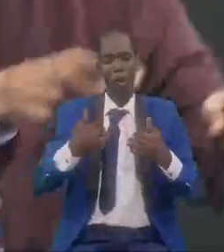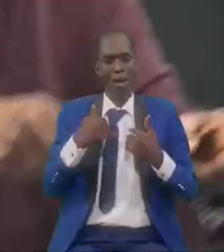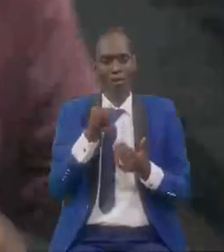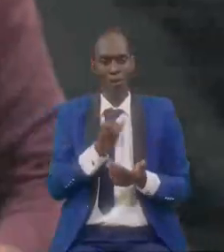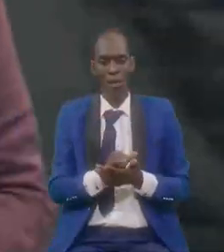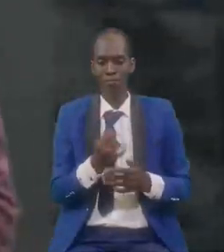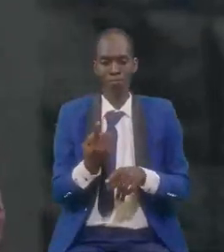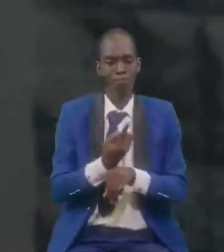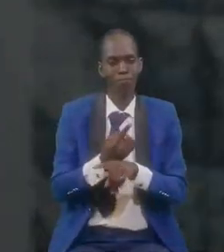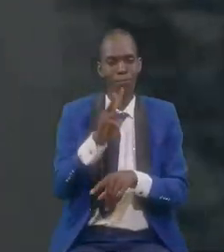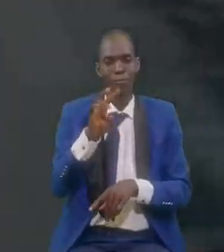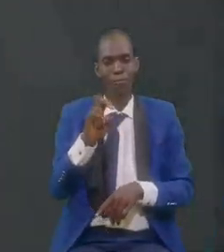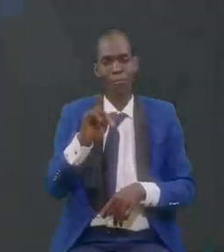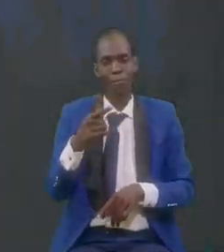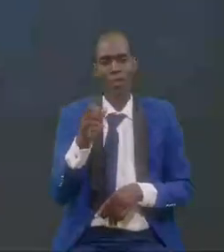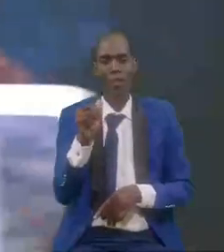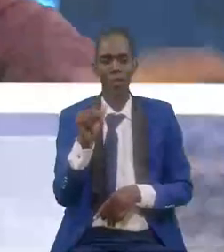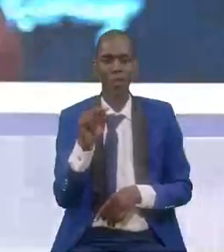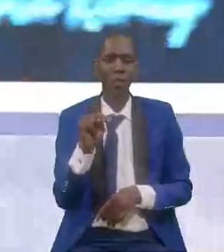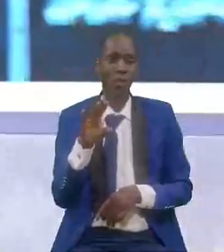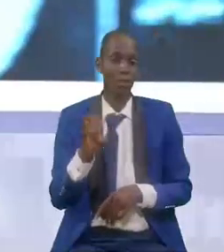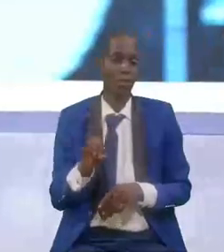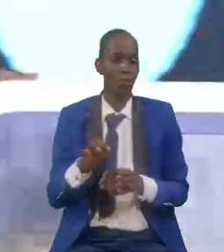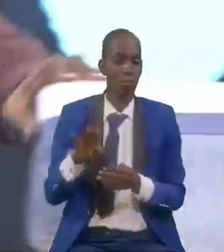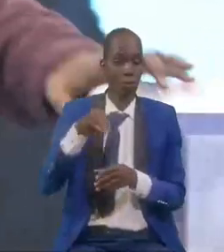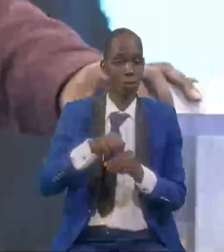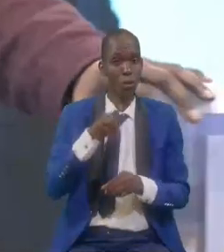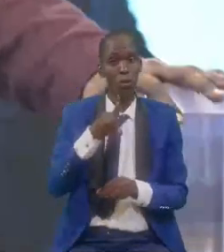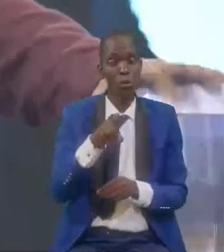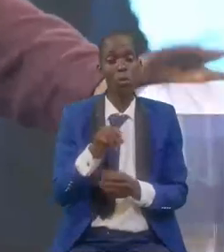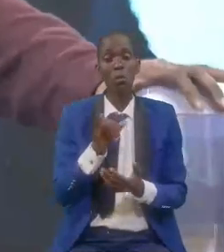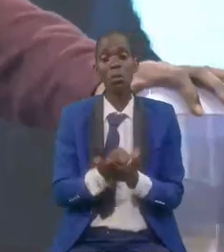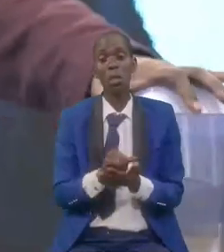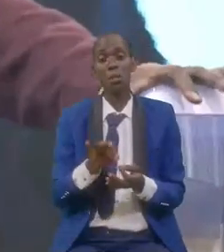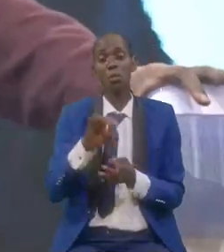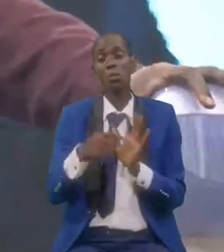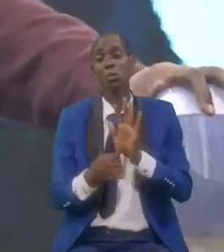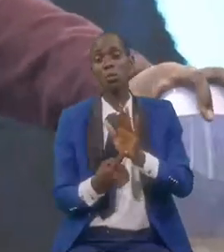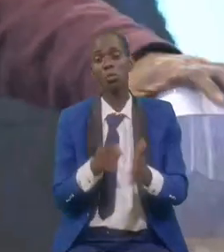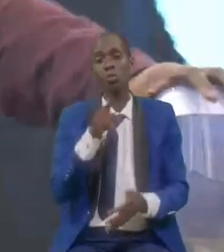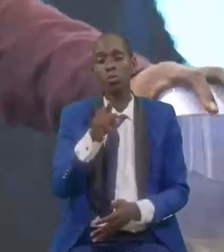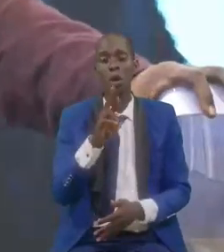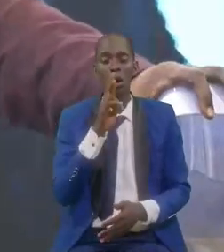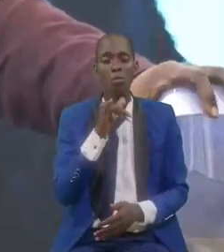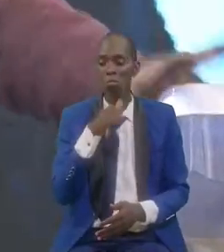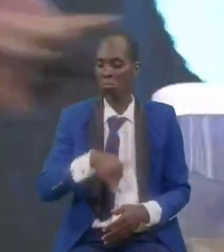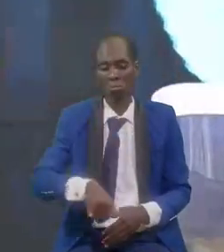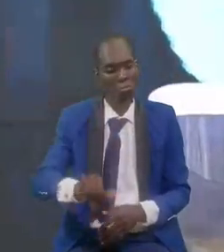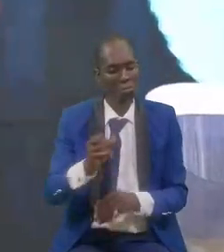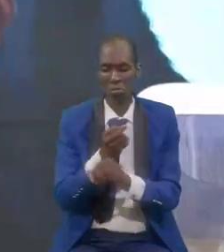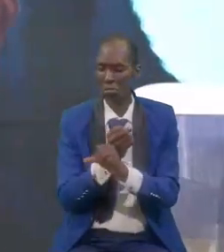il a quitté là-bas pour venir ici. Cette vie montre, mon ami, que tu n'es pas né de